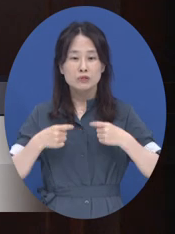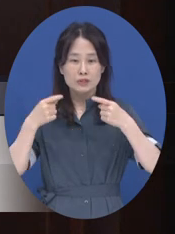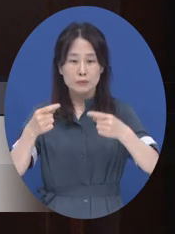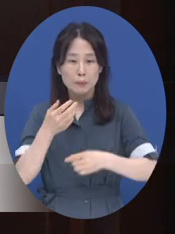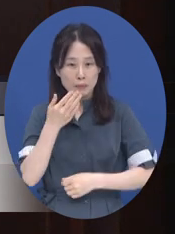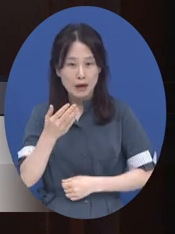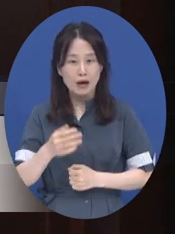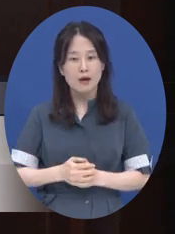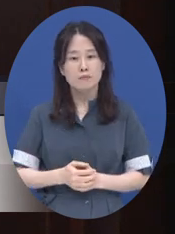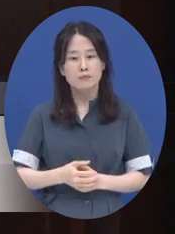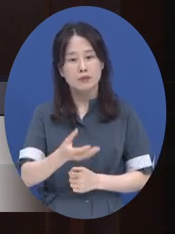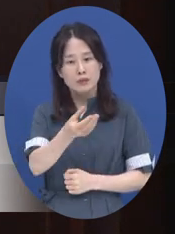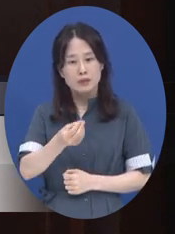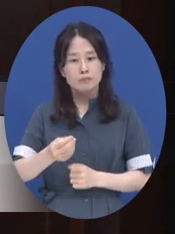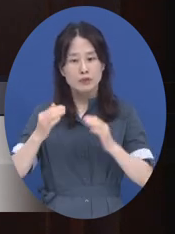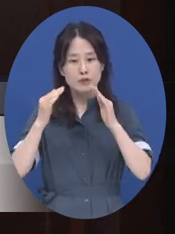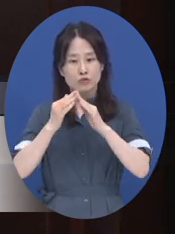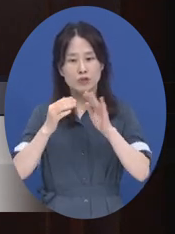하면 이게 지금